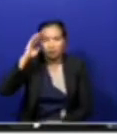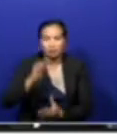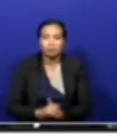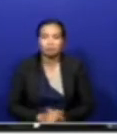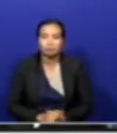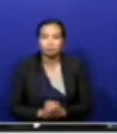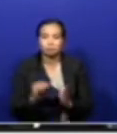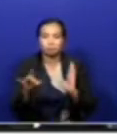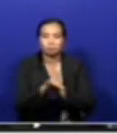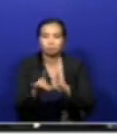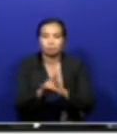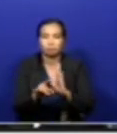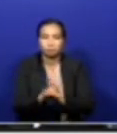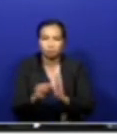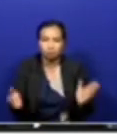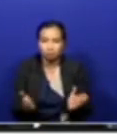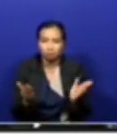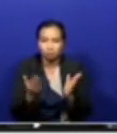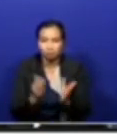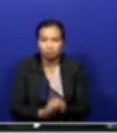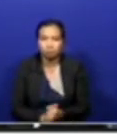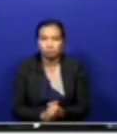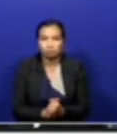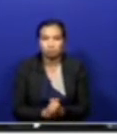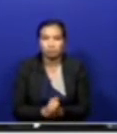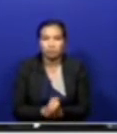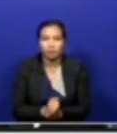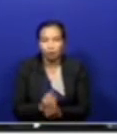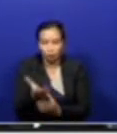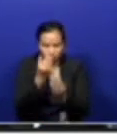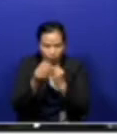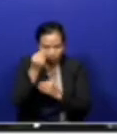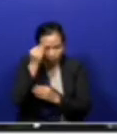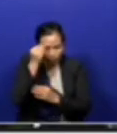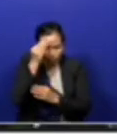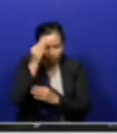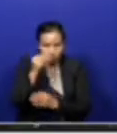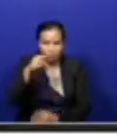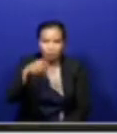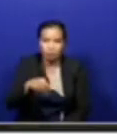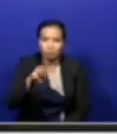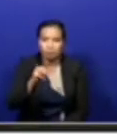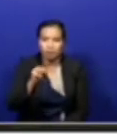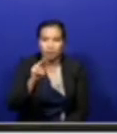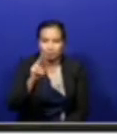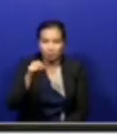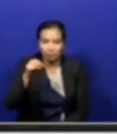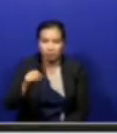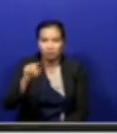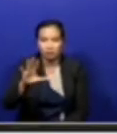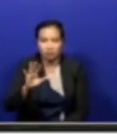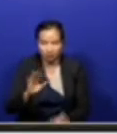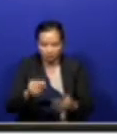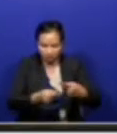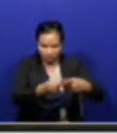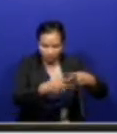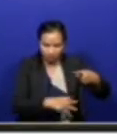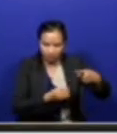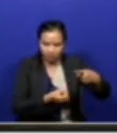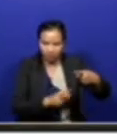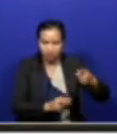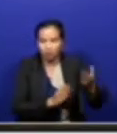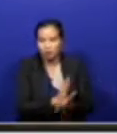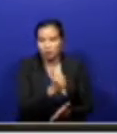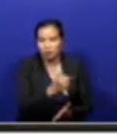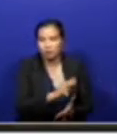สุดท้ายก็ส่งเสริมให้ประชาชนรู้ทัน PM 2.5 12เนี่ยท่านเอาลองมาเทียบดูครับว่าผ่านมาแล้